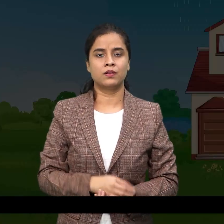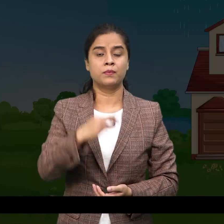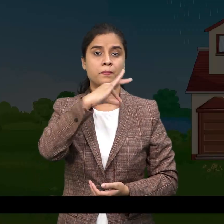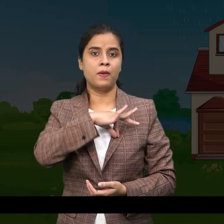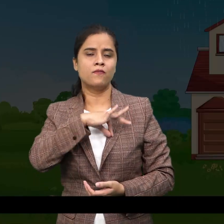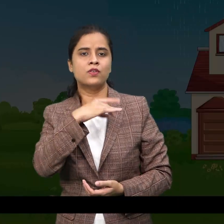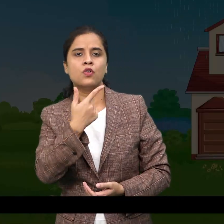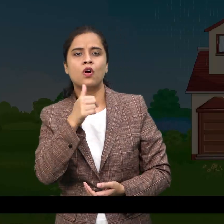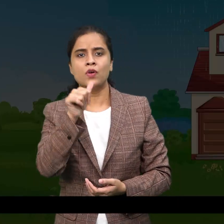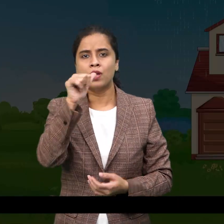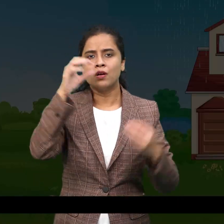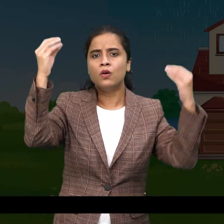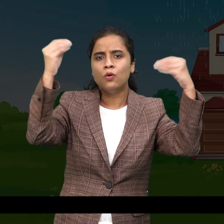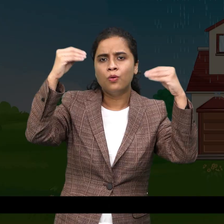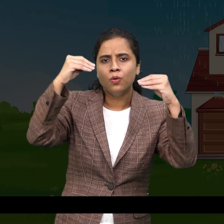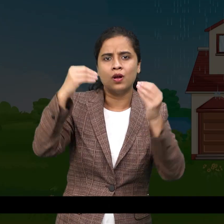फायदे: